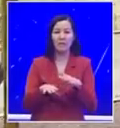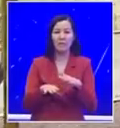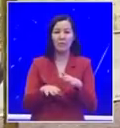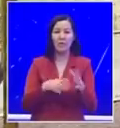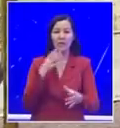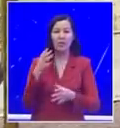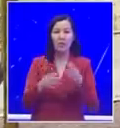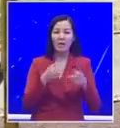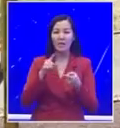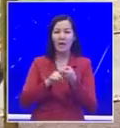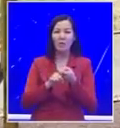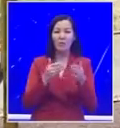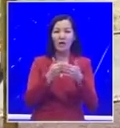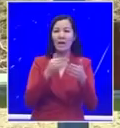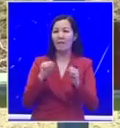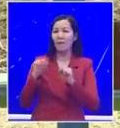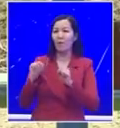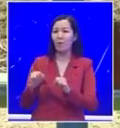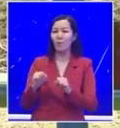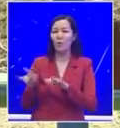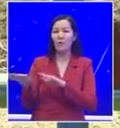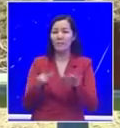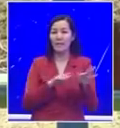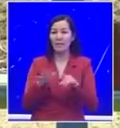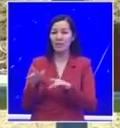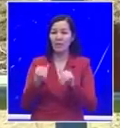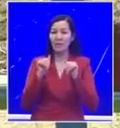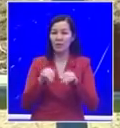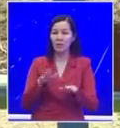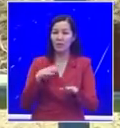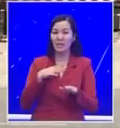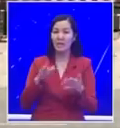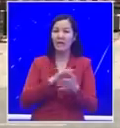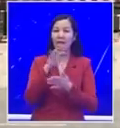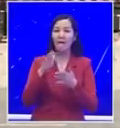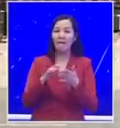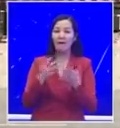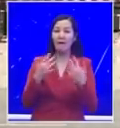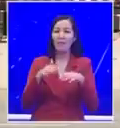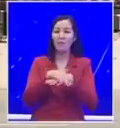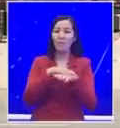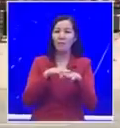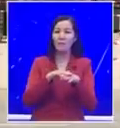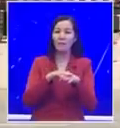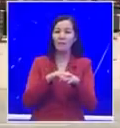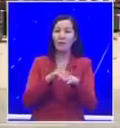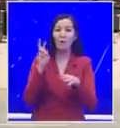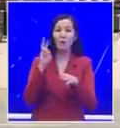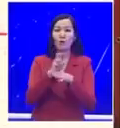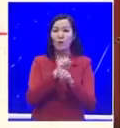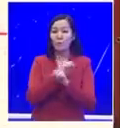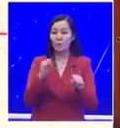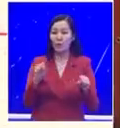жаһандық індеттің алдын алу үшін ұйымдастырылған сақтық шараның бірі. Сондай-ақ қала елді мекен тұрғындарына себепсіз үйден шығуға